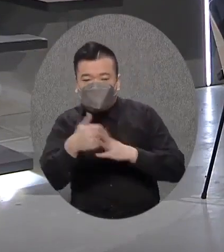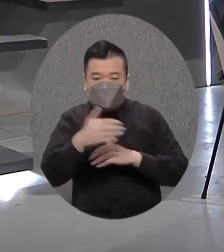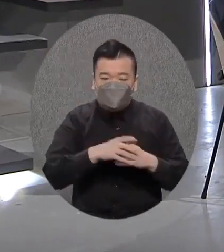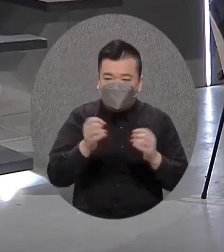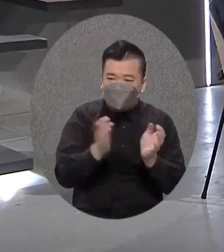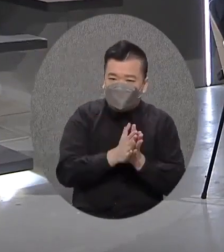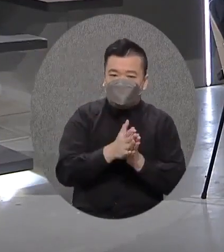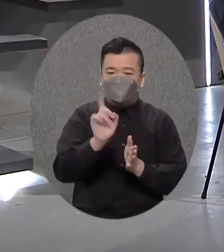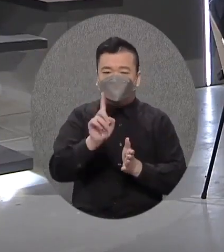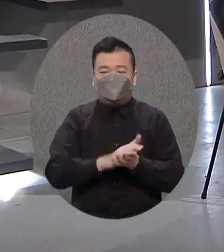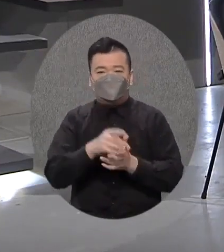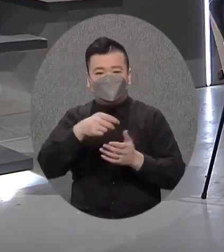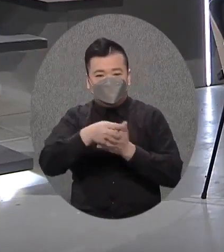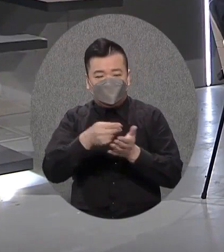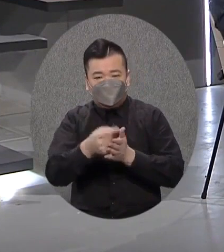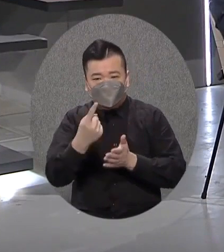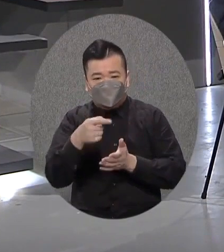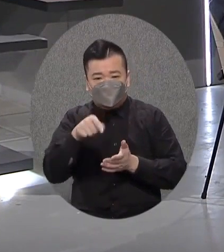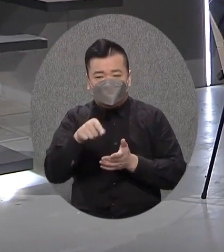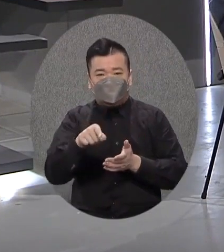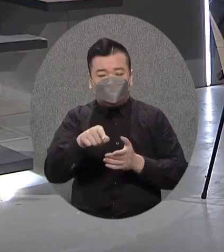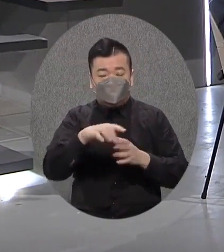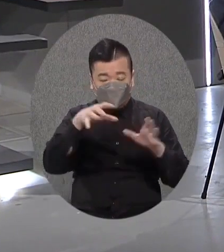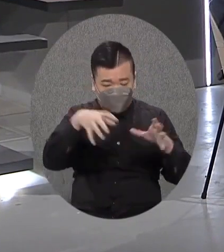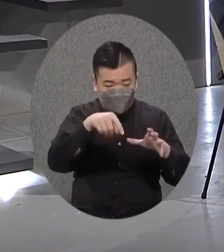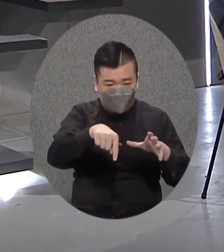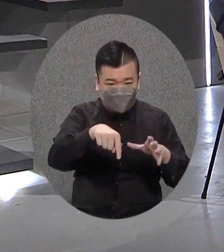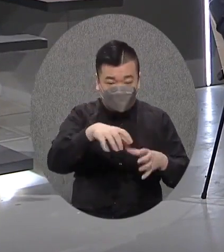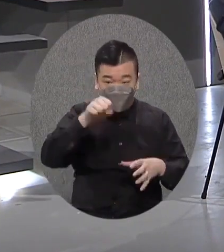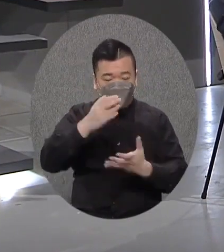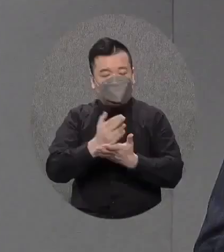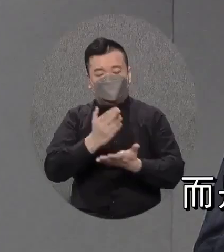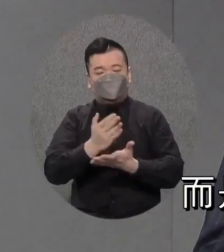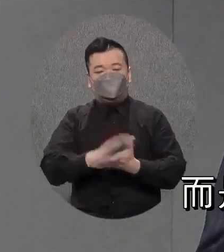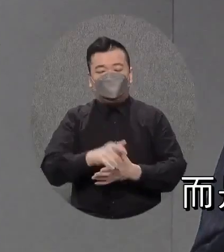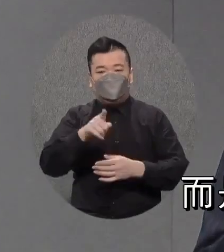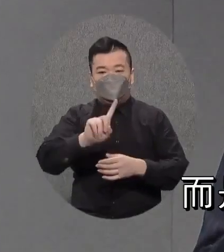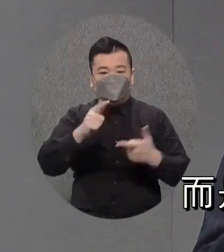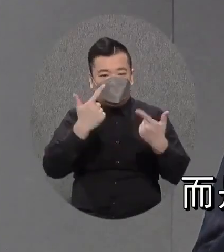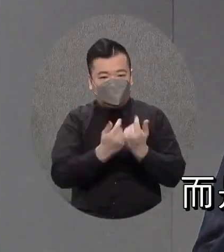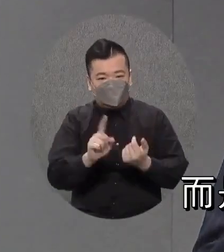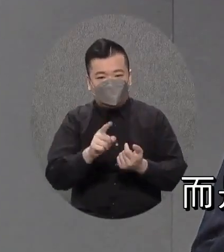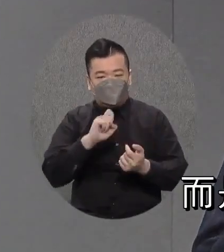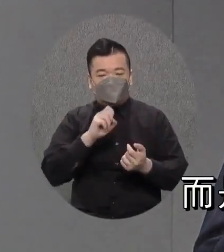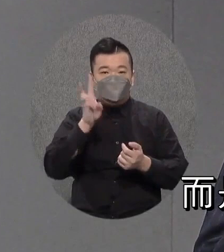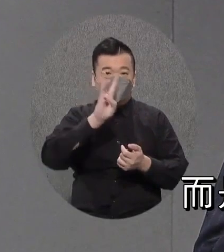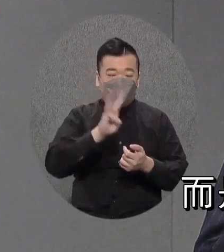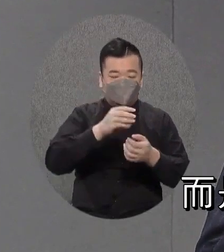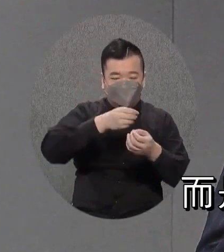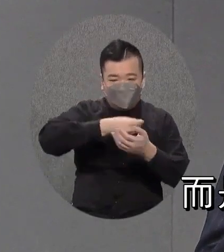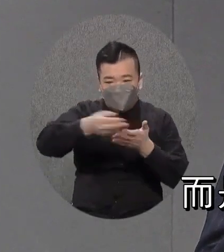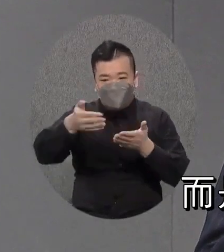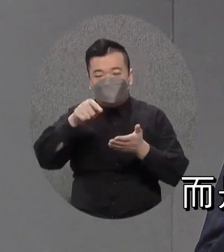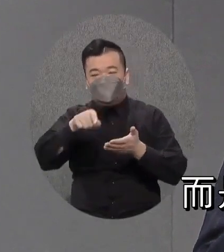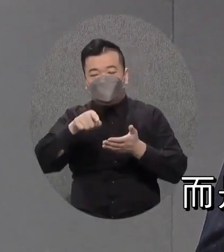融合，即係話版畫淨唔係淨係喺版畫呢個範圍裏邊去使用版畫嘅技術，而係佢配合住其他例如水墨、其他